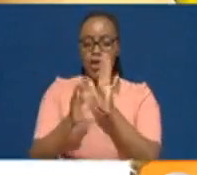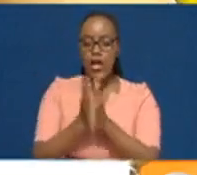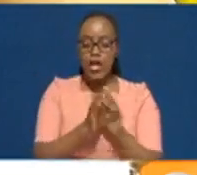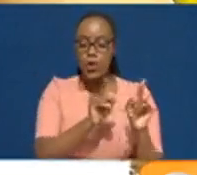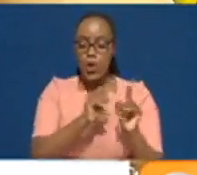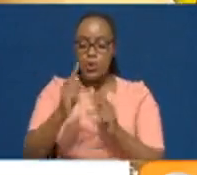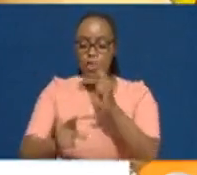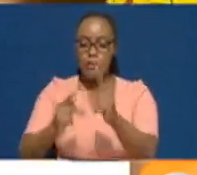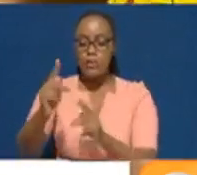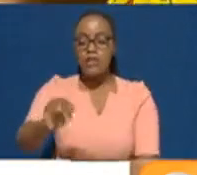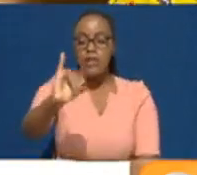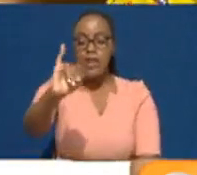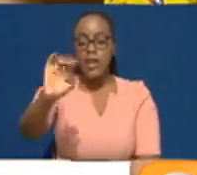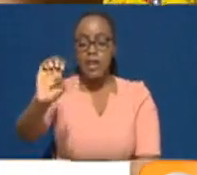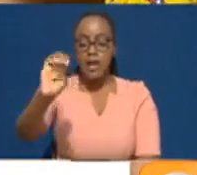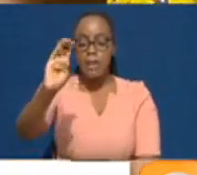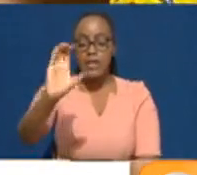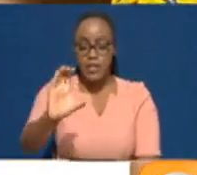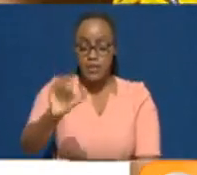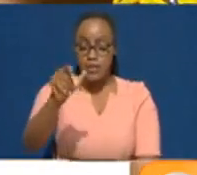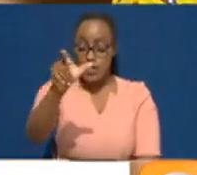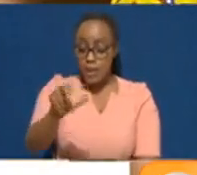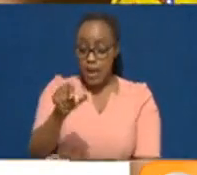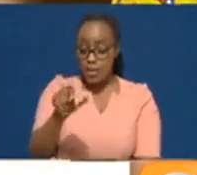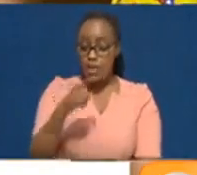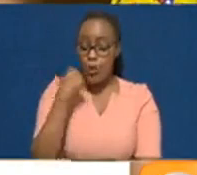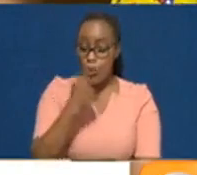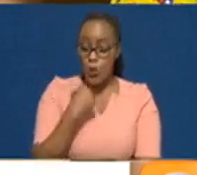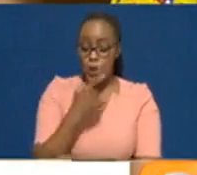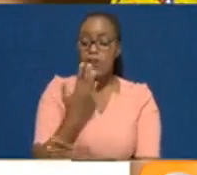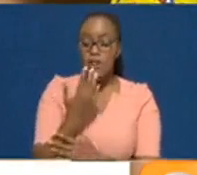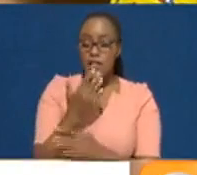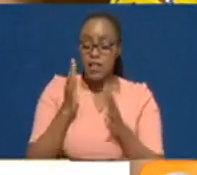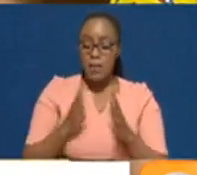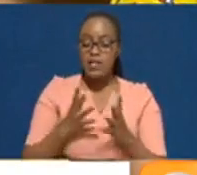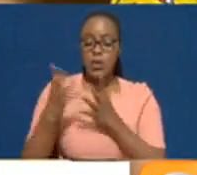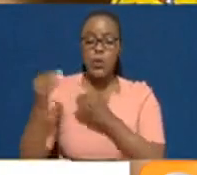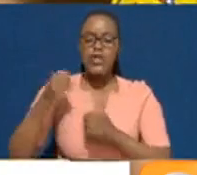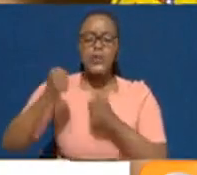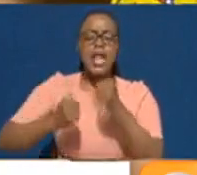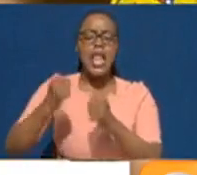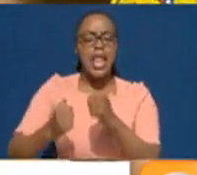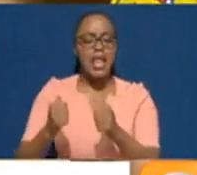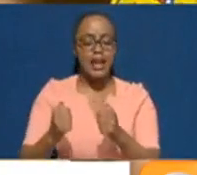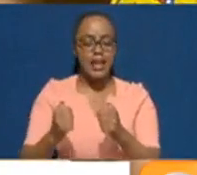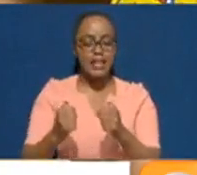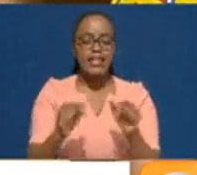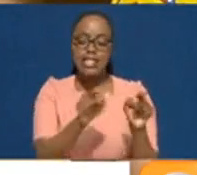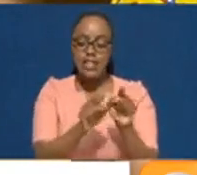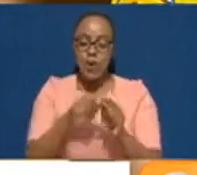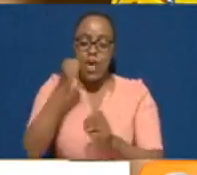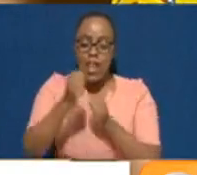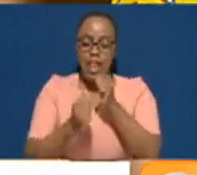za IEBC. Mimi kama yule mwenye riadha, mwanariadha ambaye alienda kukimbia, na